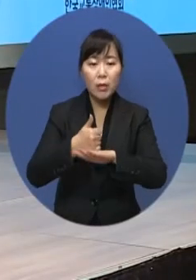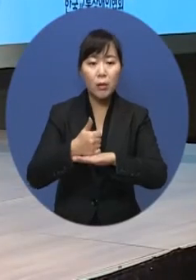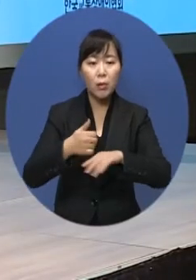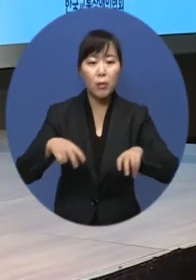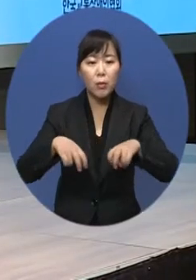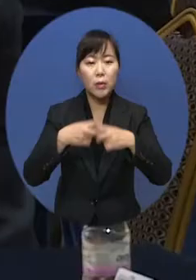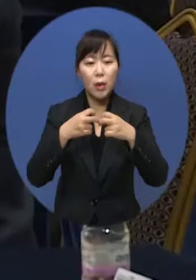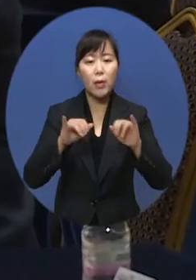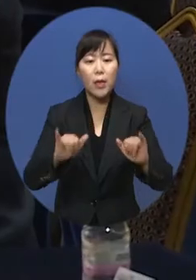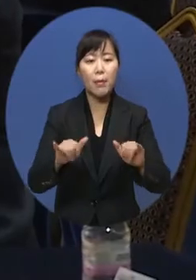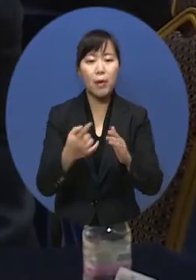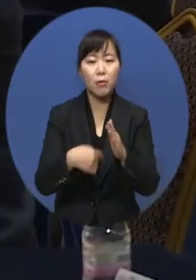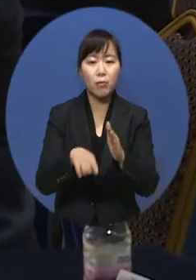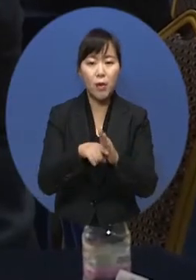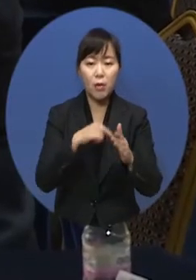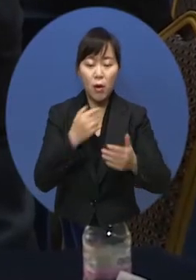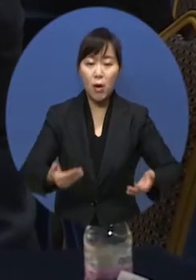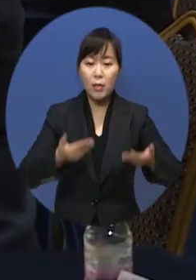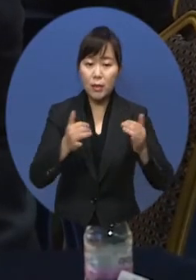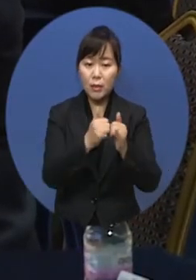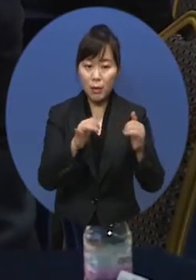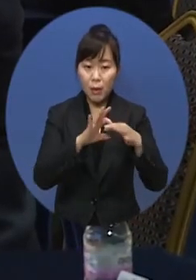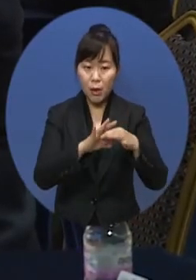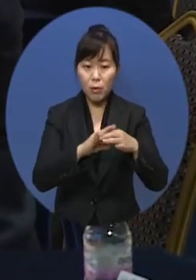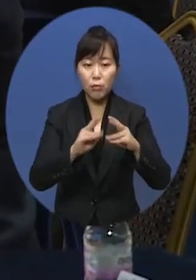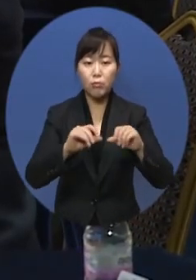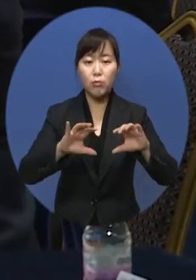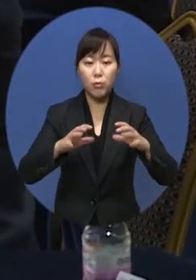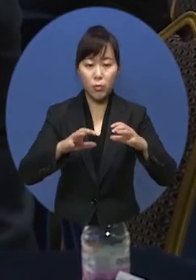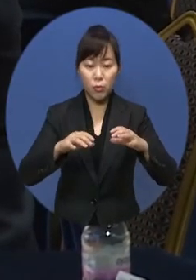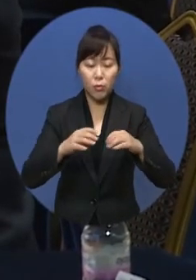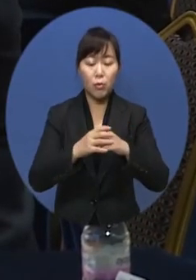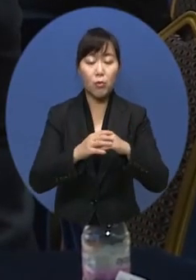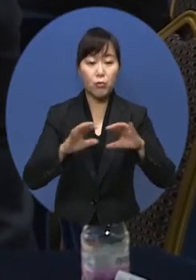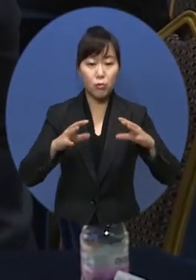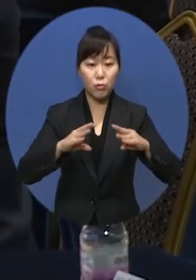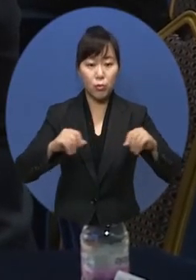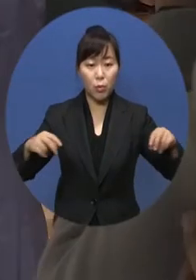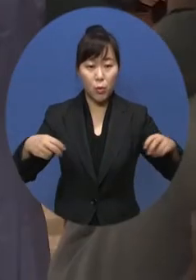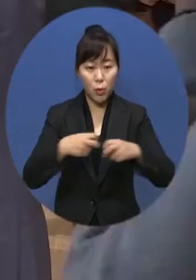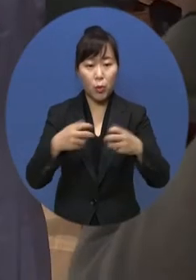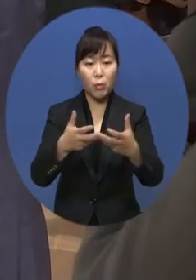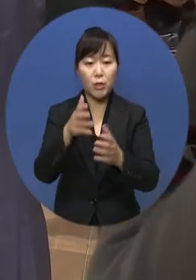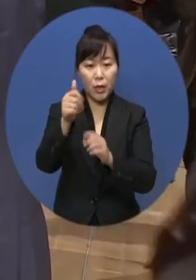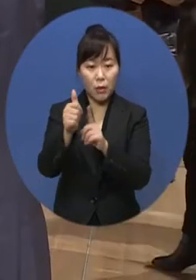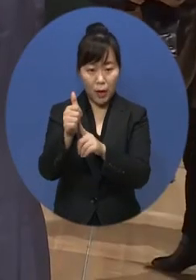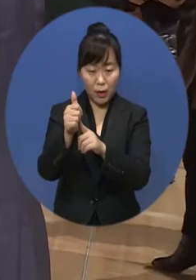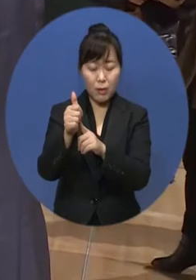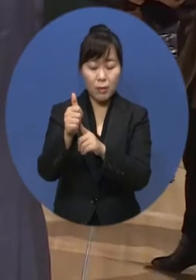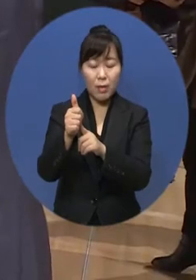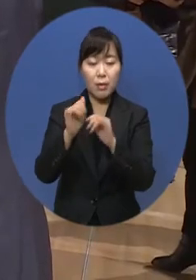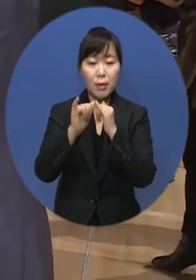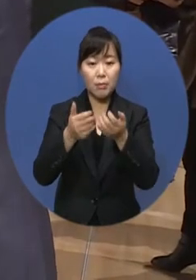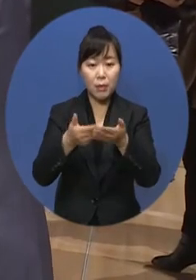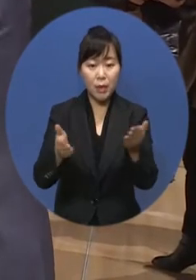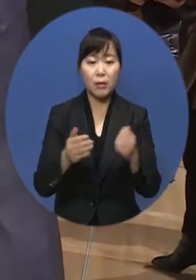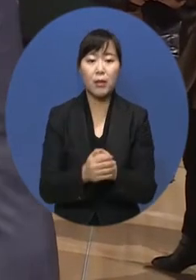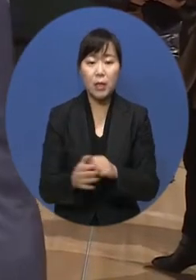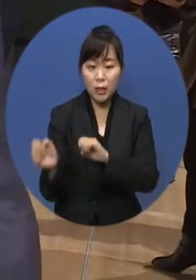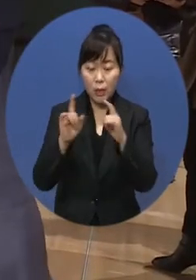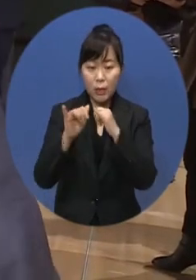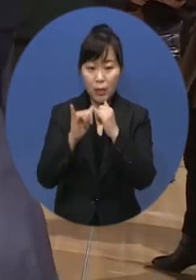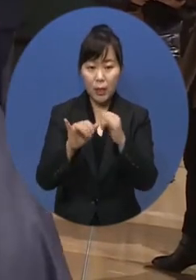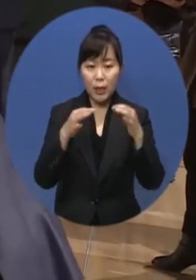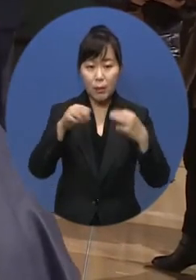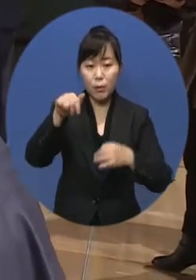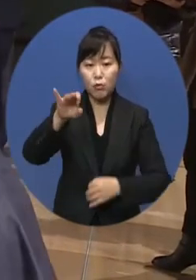헌신한 이들에게 국토교통부 장관 표창이 수여됐다 씁니다 이날 재활 쌍 수상자로는 김 교